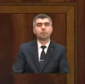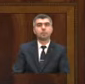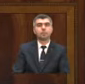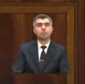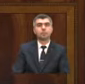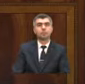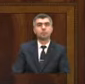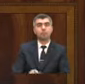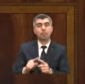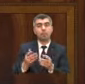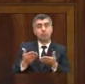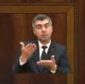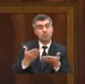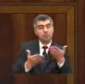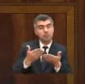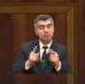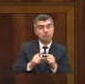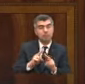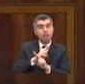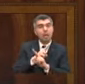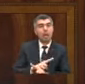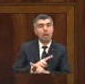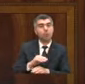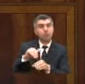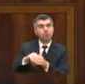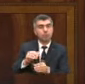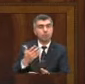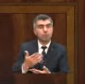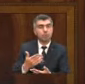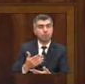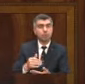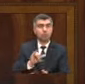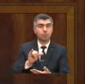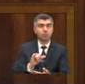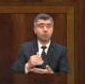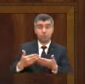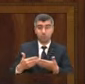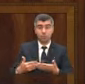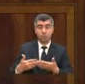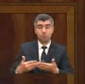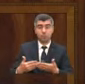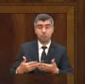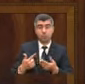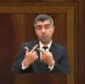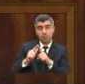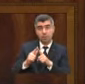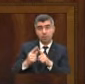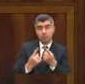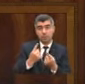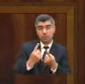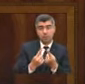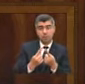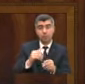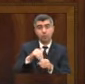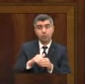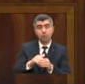بالنسبه للتوازنات ديال صندوق التقاعد كذلك، رئيس الحكومه ما يجري اليوم على صندوق التقاعد يقدر نفس الشيء غادي يجري على هذا